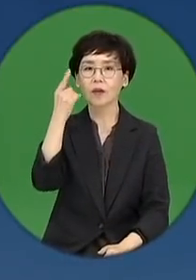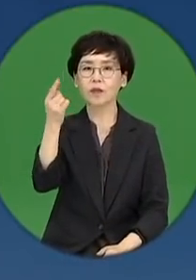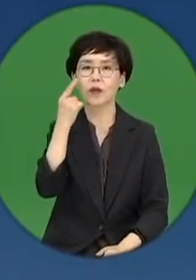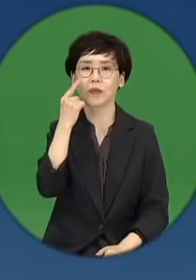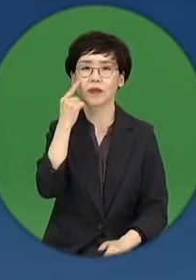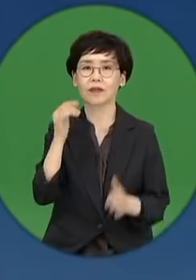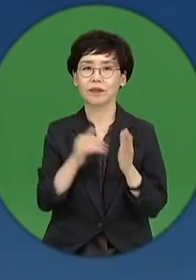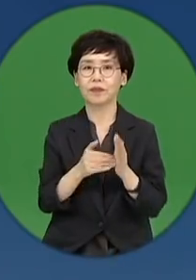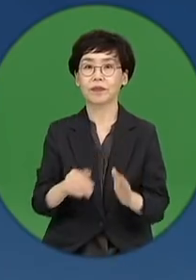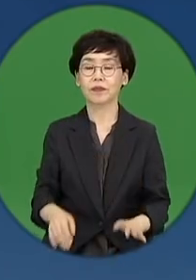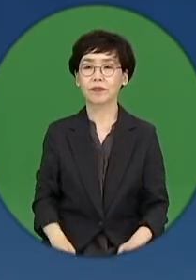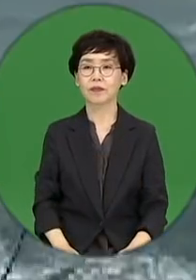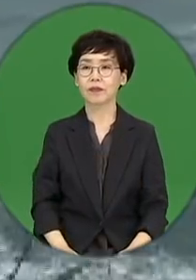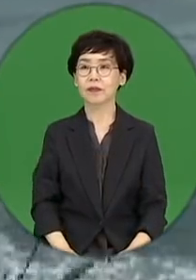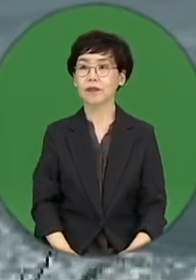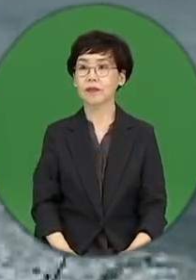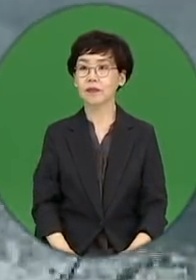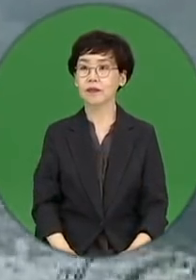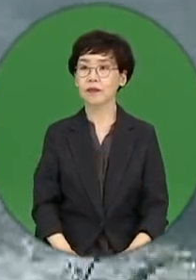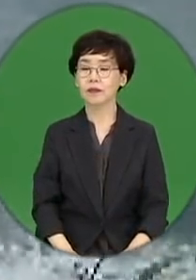여쭤봤습니다.